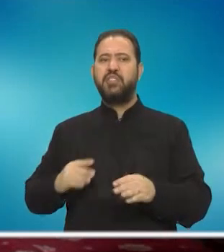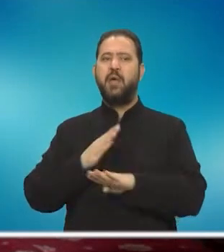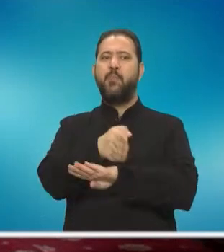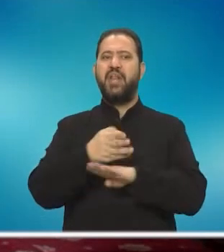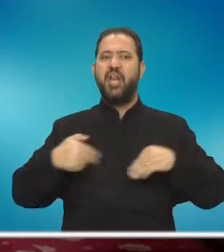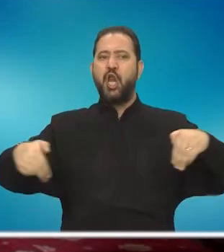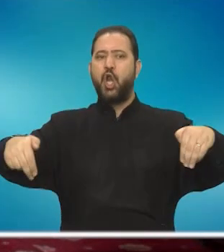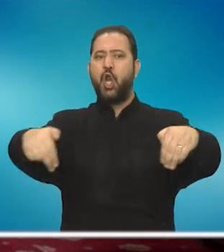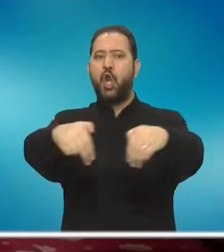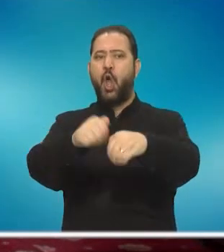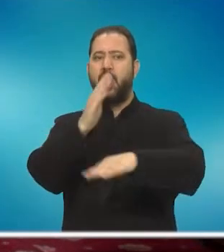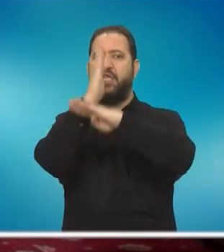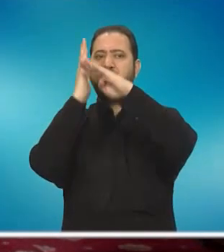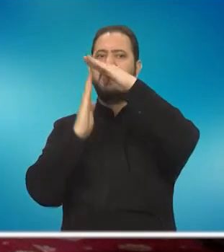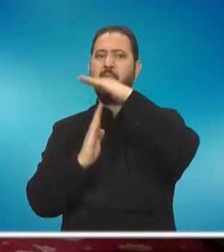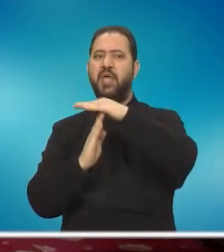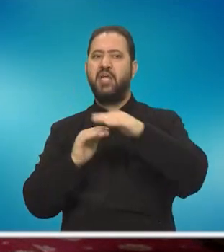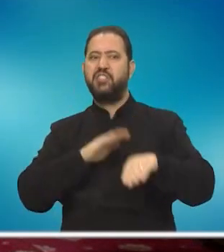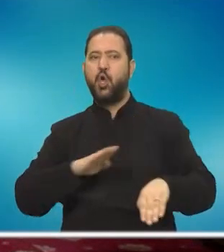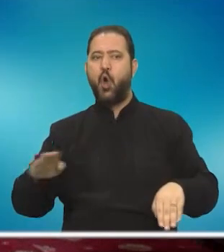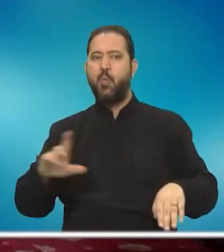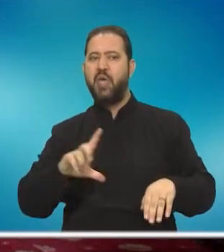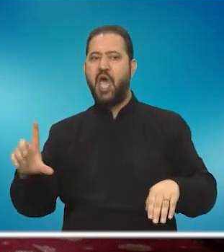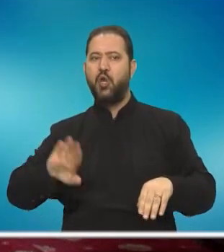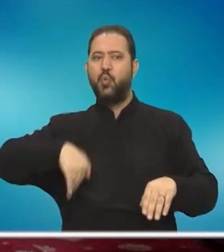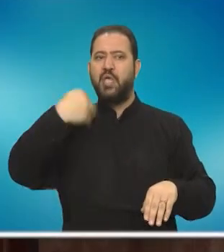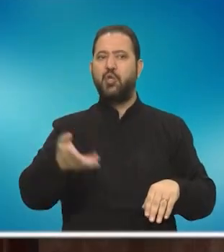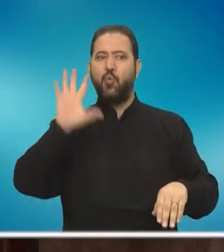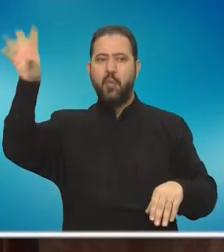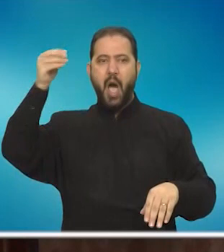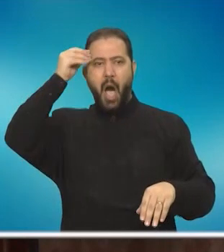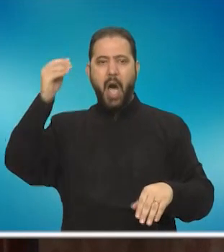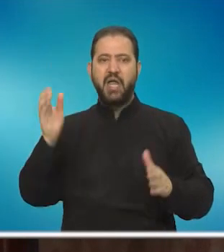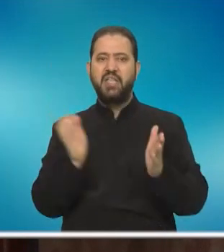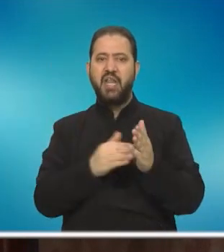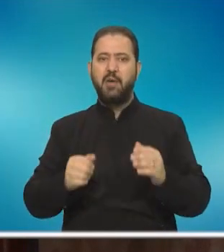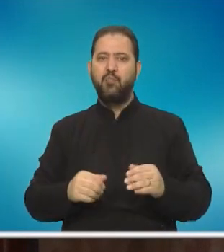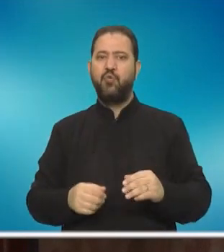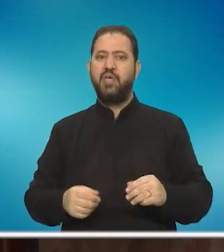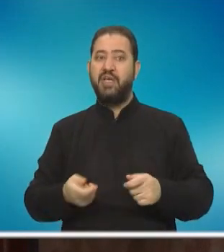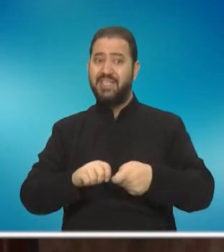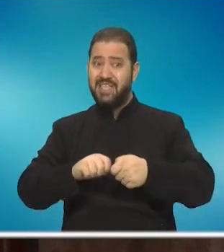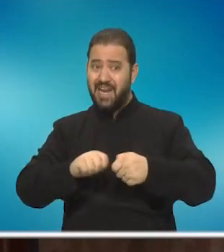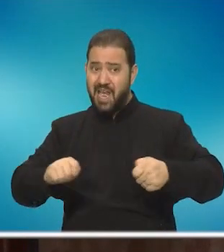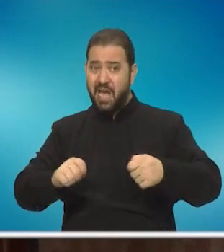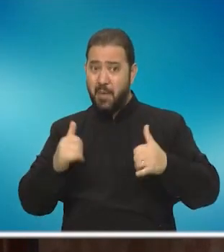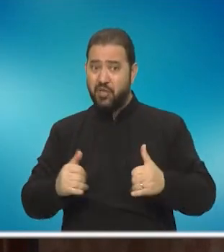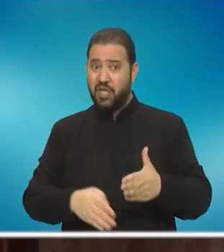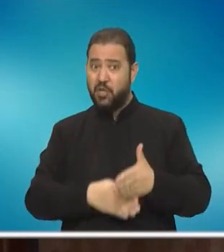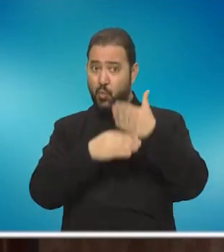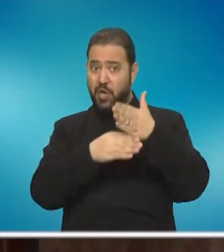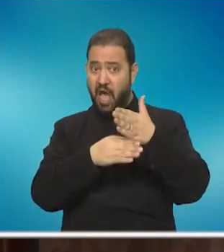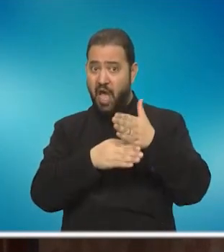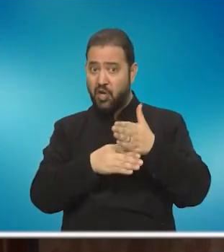desăvârșită prin noi, smeriții fii ai săi după har, ci trebuie să conjugăm această lucrare